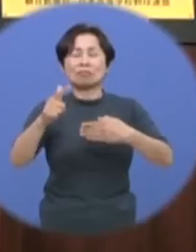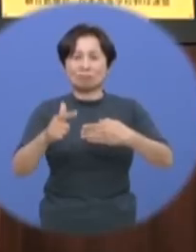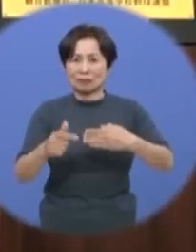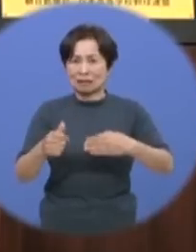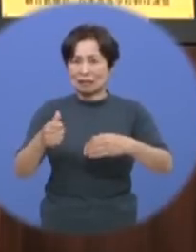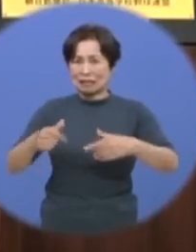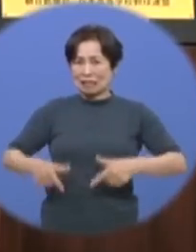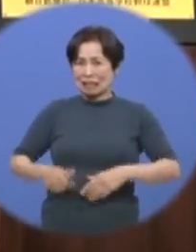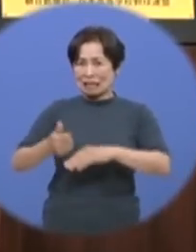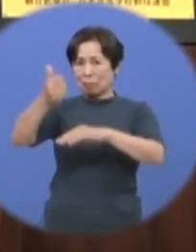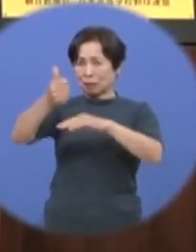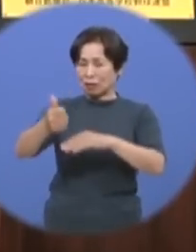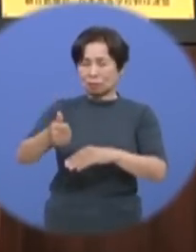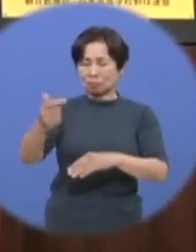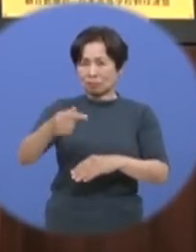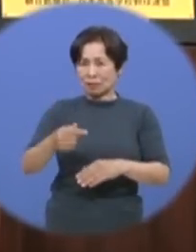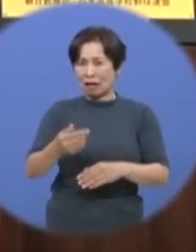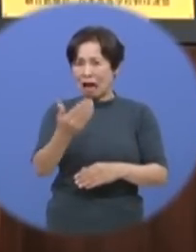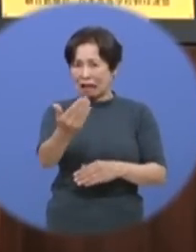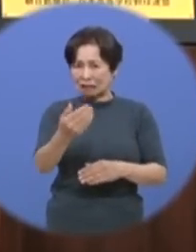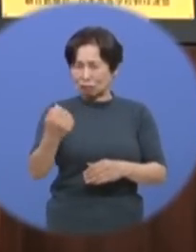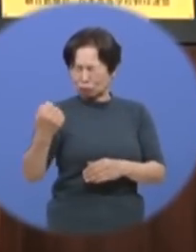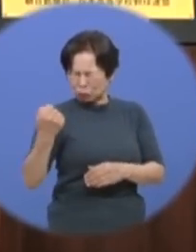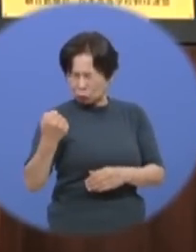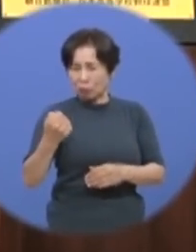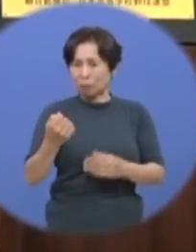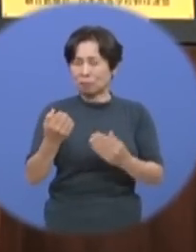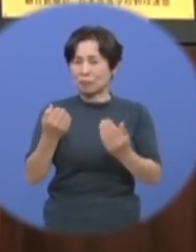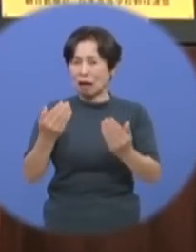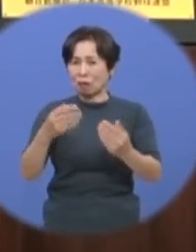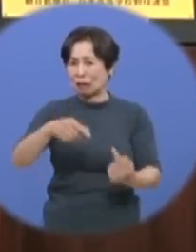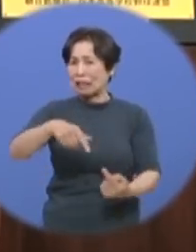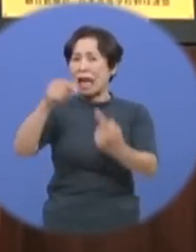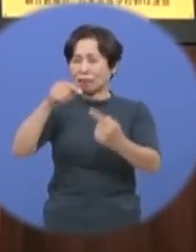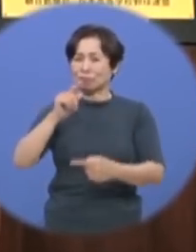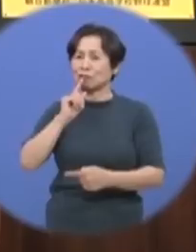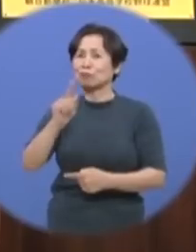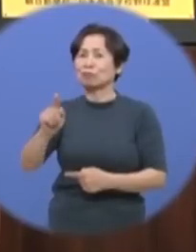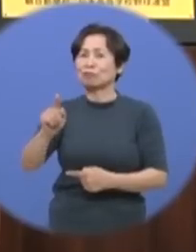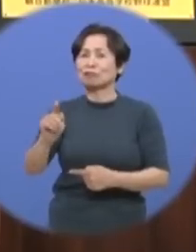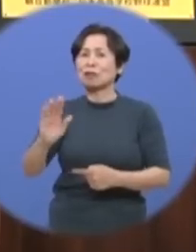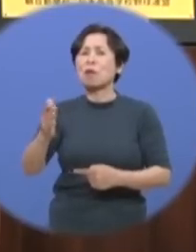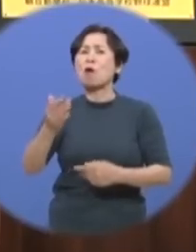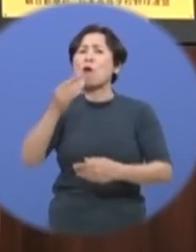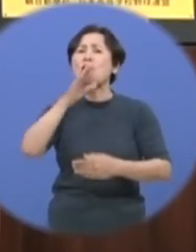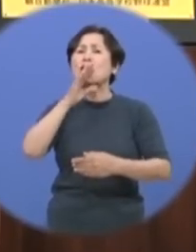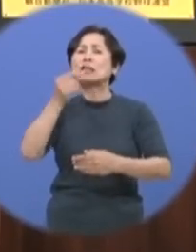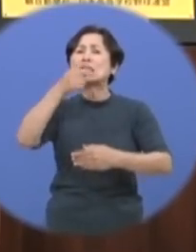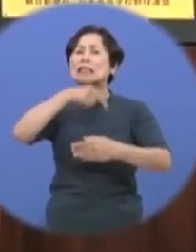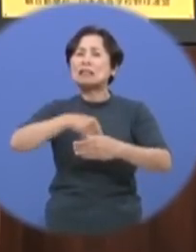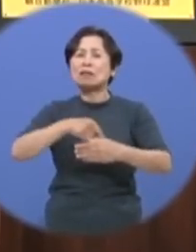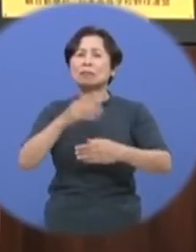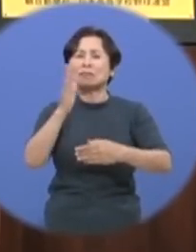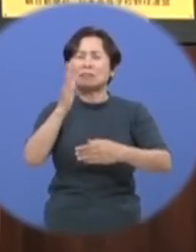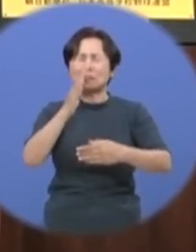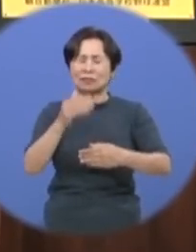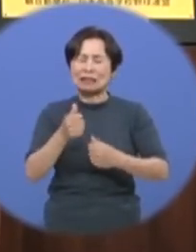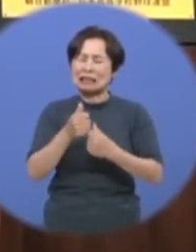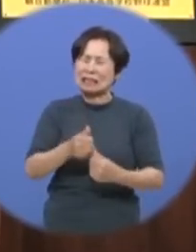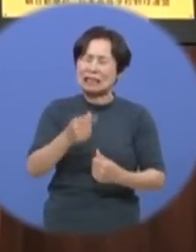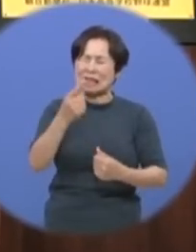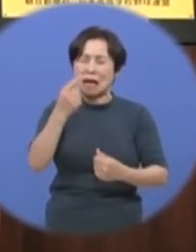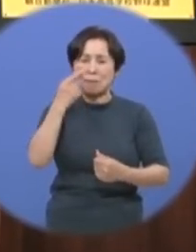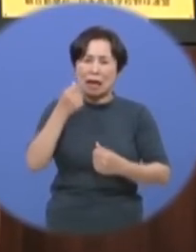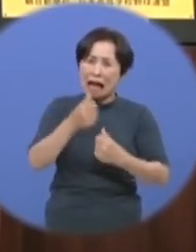キャプテンには一番強いとか引いて入ってるんですけど中身が違うんですけどねやっぱり過去7回決勝